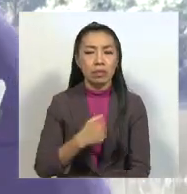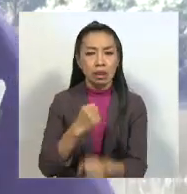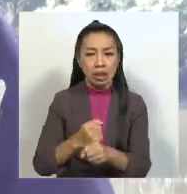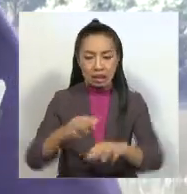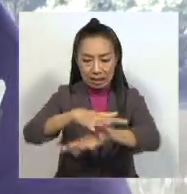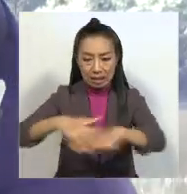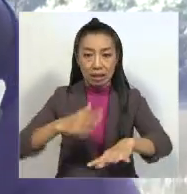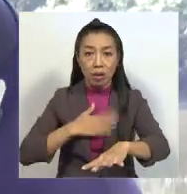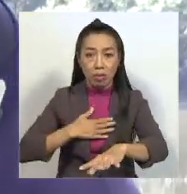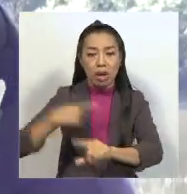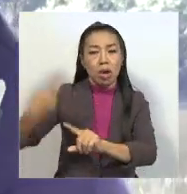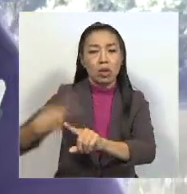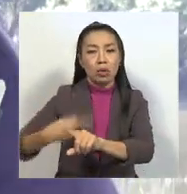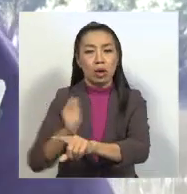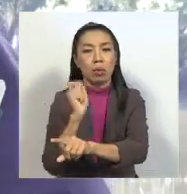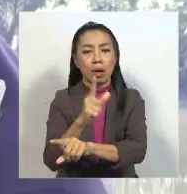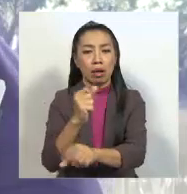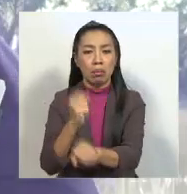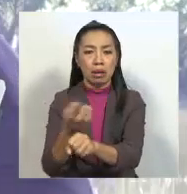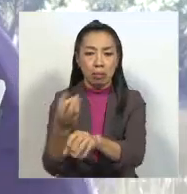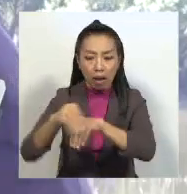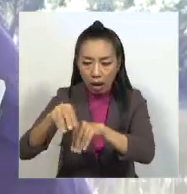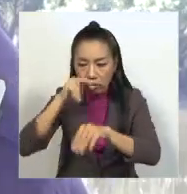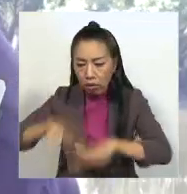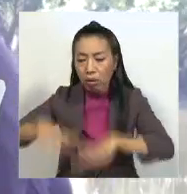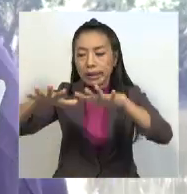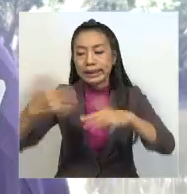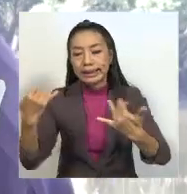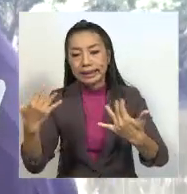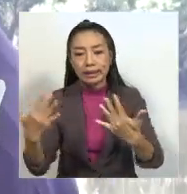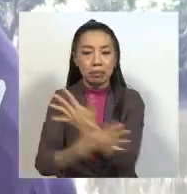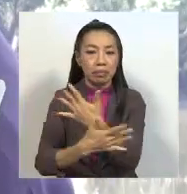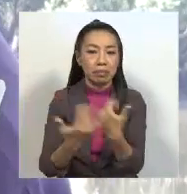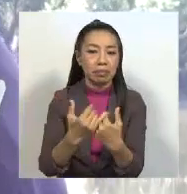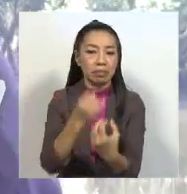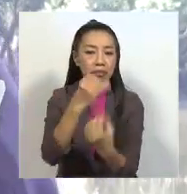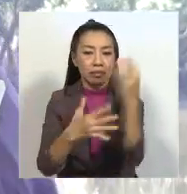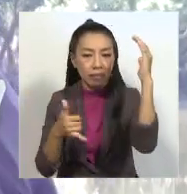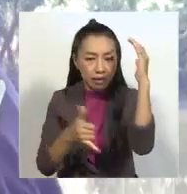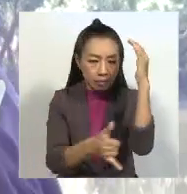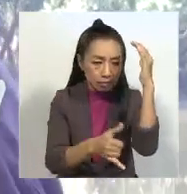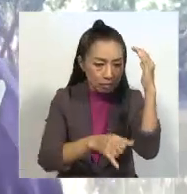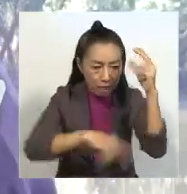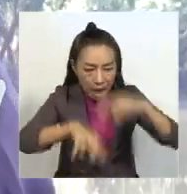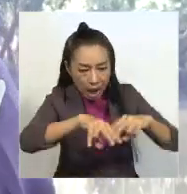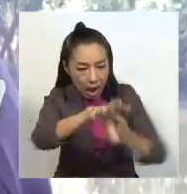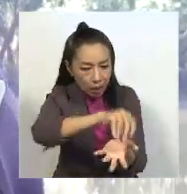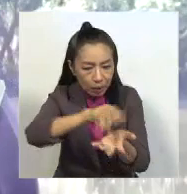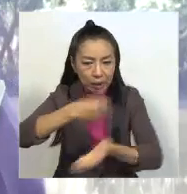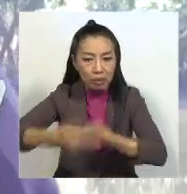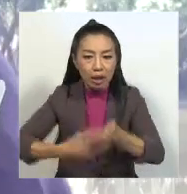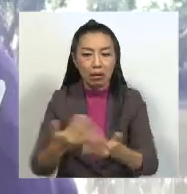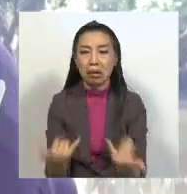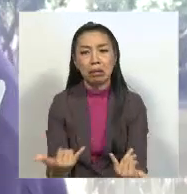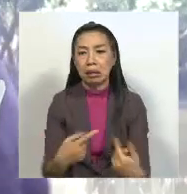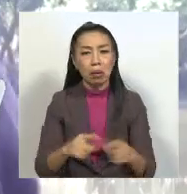เห็ด ก็คือยังทำนาไม่ได้ก็ต้องหาของป่าก่อนนี่เหรอ มันกับผมมีแนวหาหรอกของป่ามันกับผม